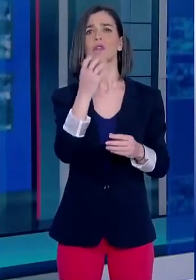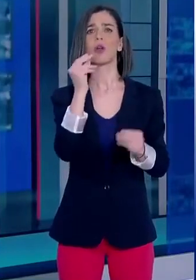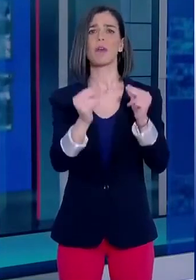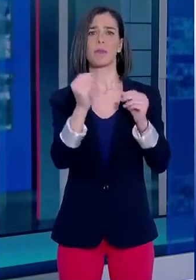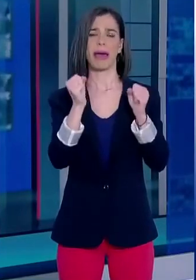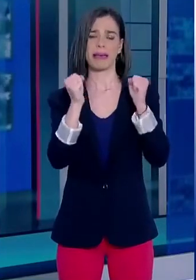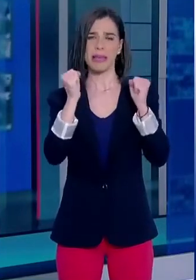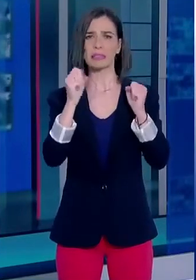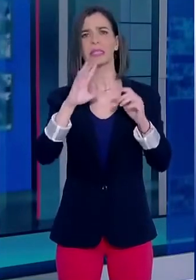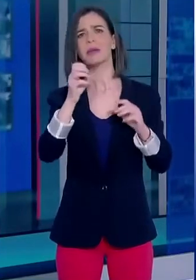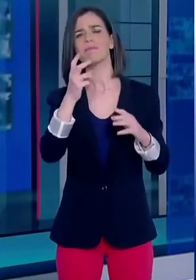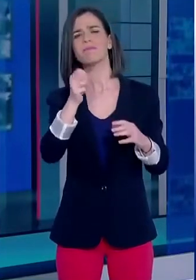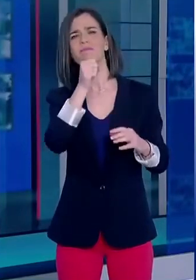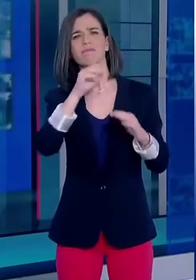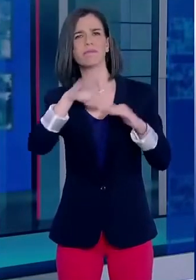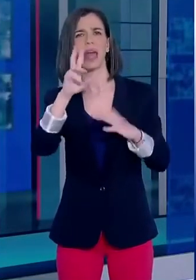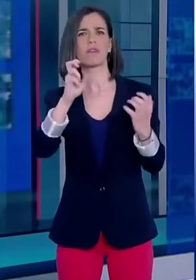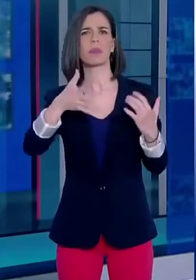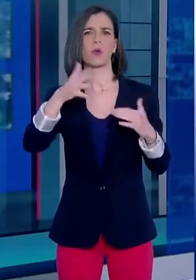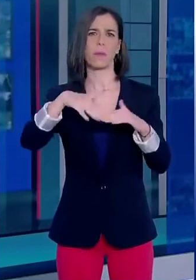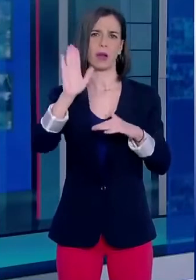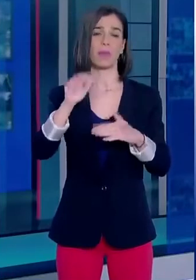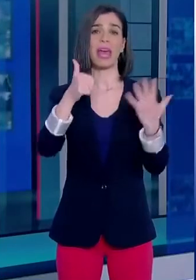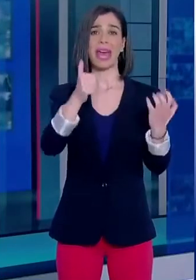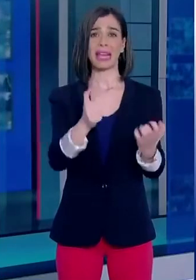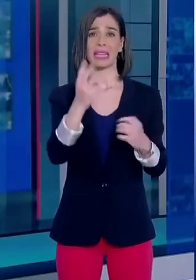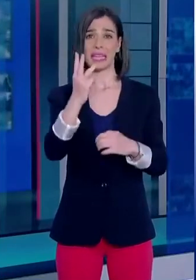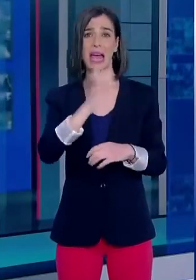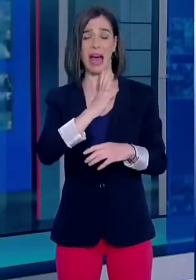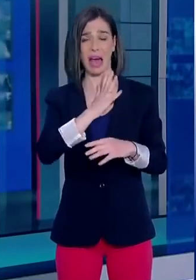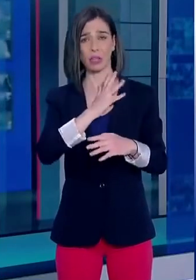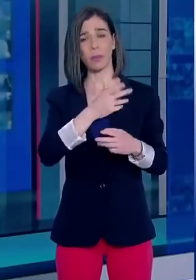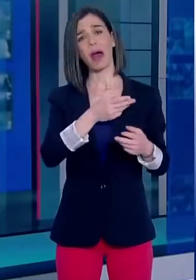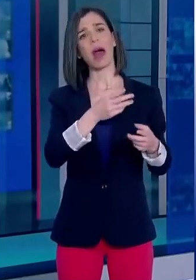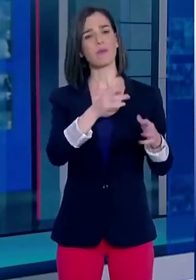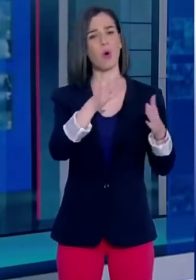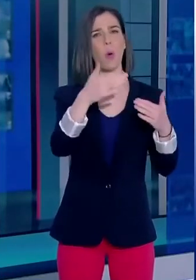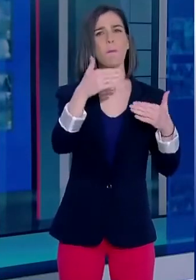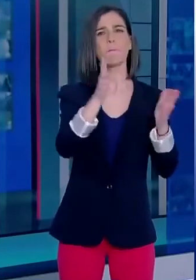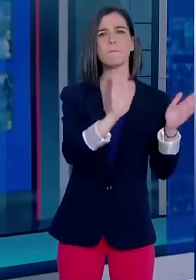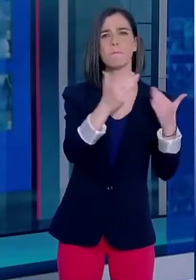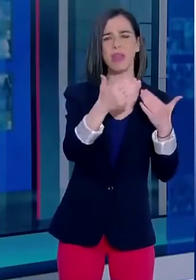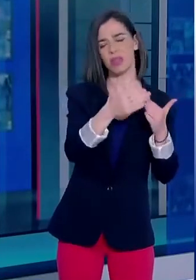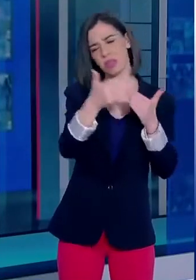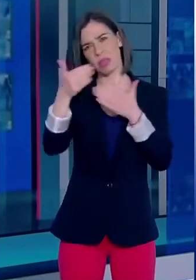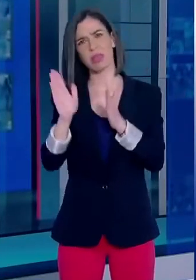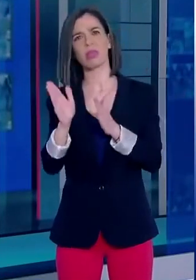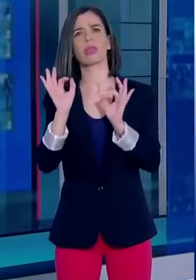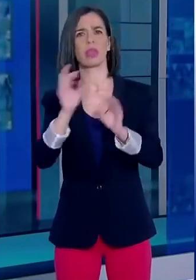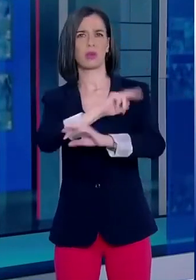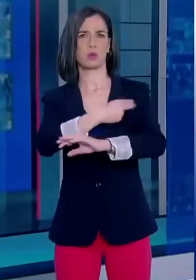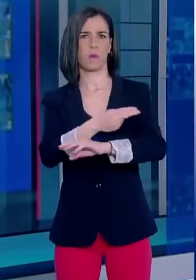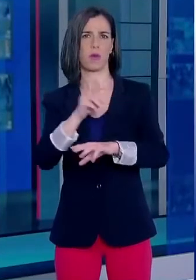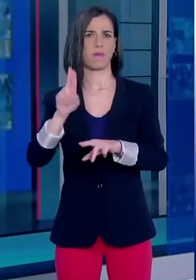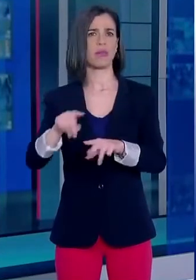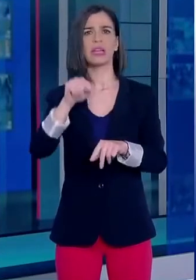70 ετών και άνω. 63 ασθενείς έχουν εξέλθει από τις ΜΕΘ. Τέλος, δεν έχουμε κανένα